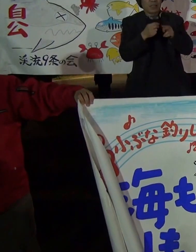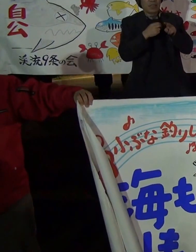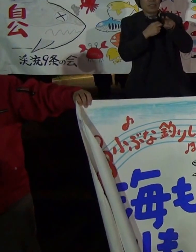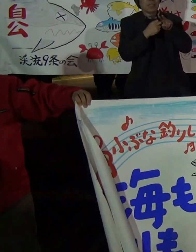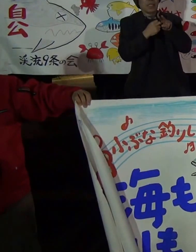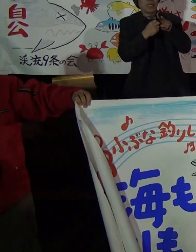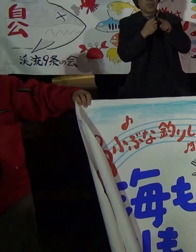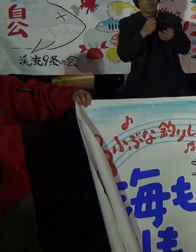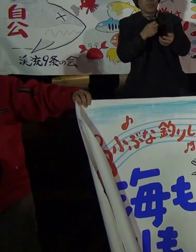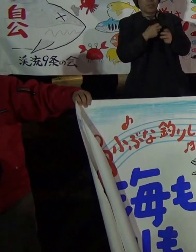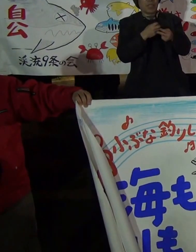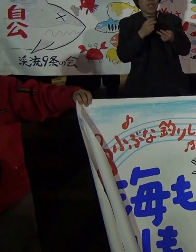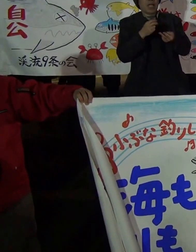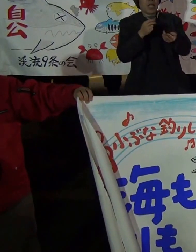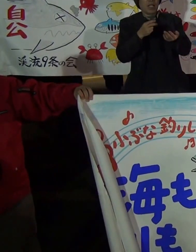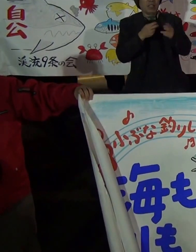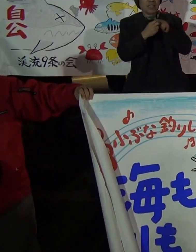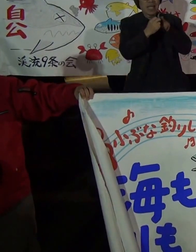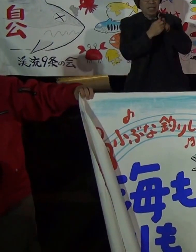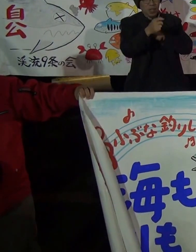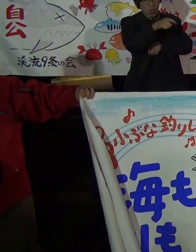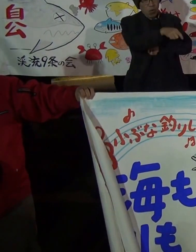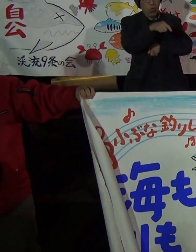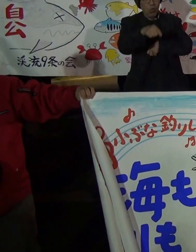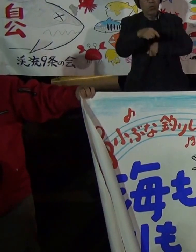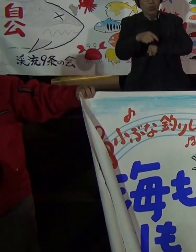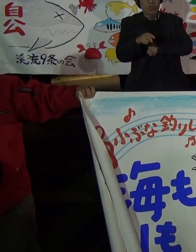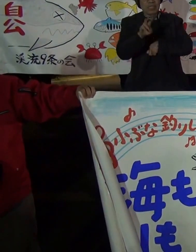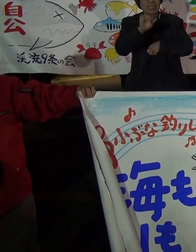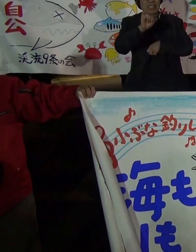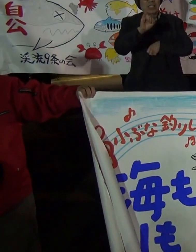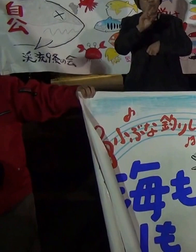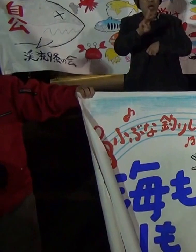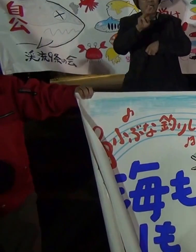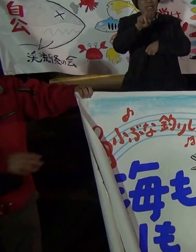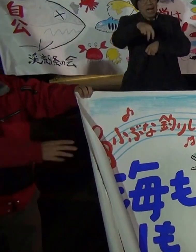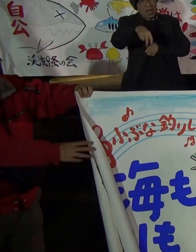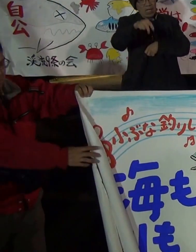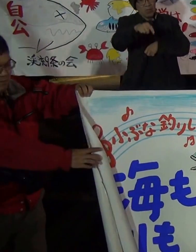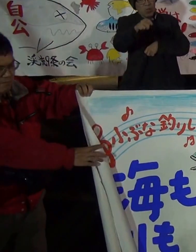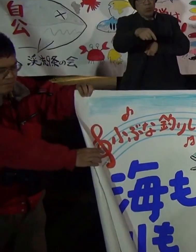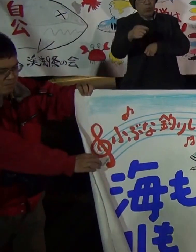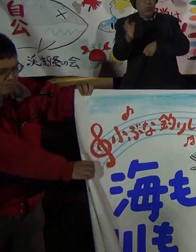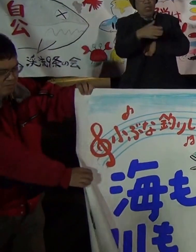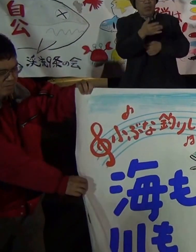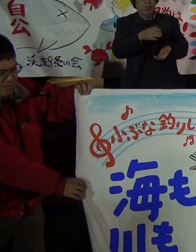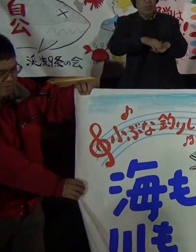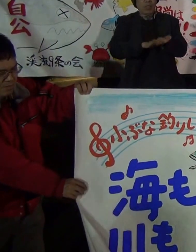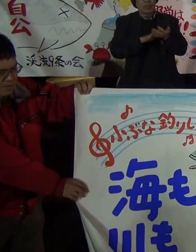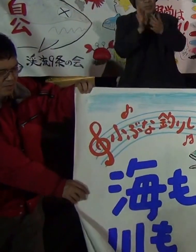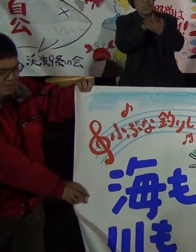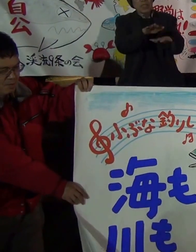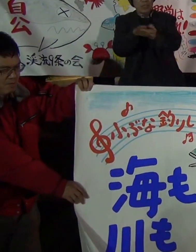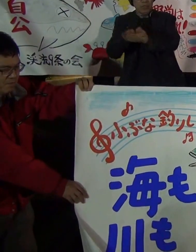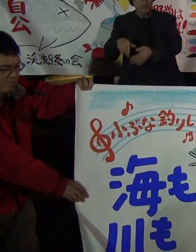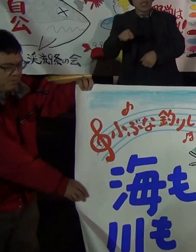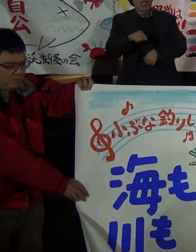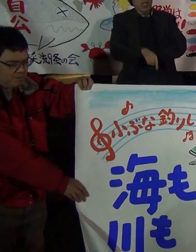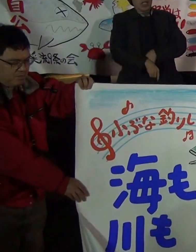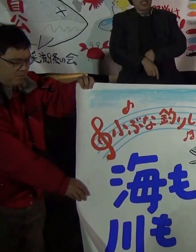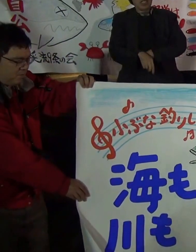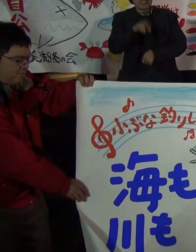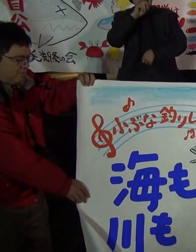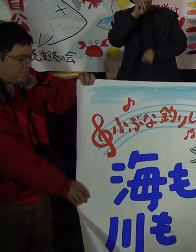が枯れて岩穴が、ね、浮き上がってしまったんですね。で今度それを名古屋とか大阪まで行く。で昨日の話では岐阜県では